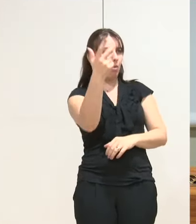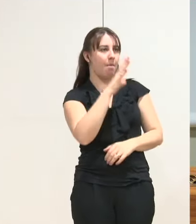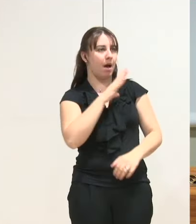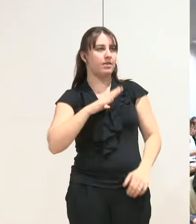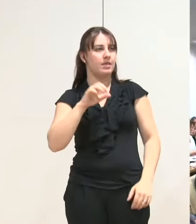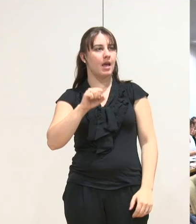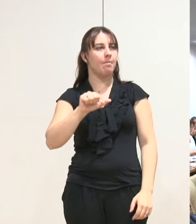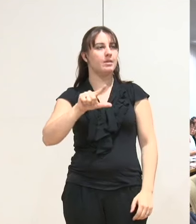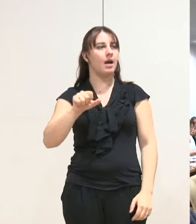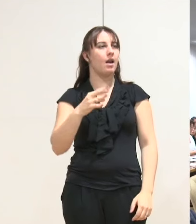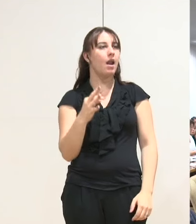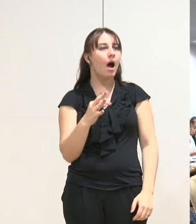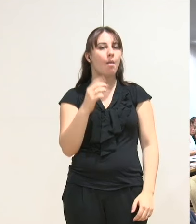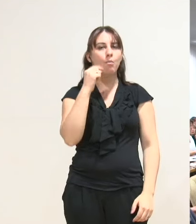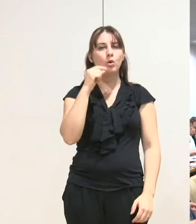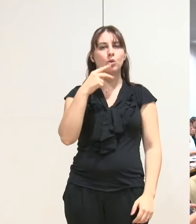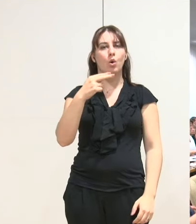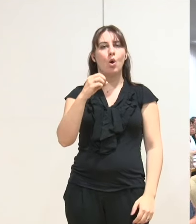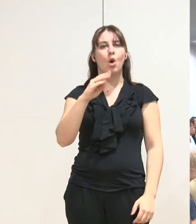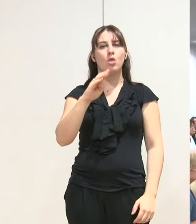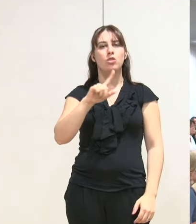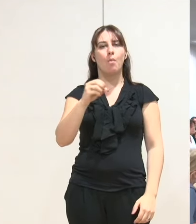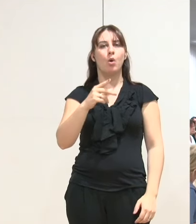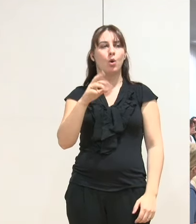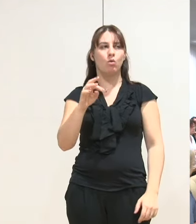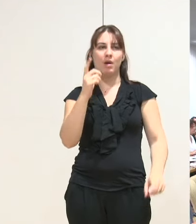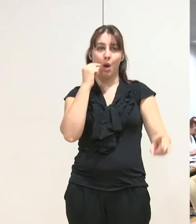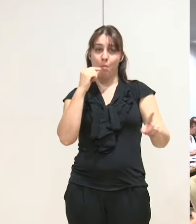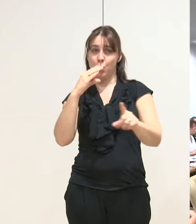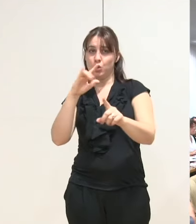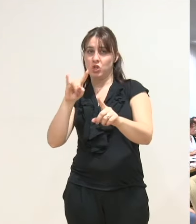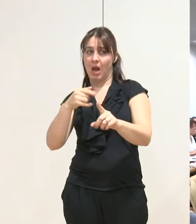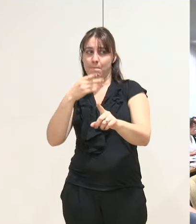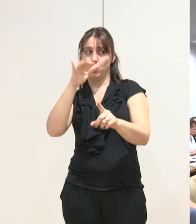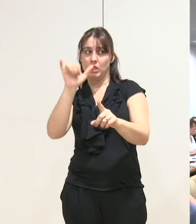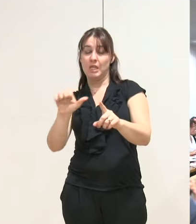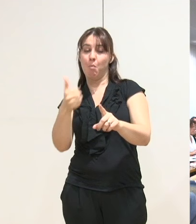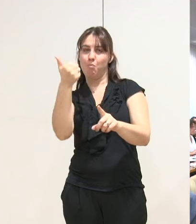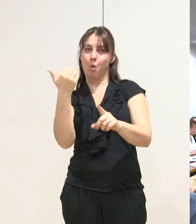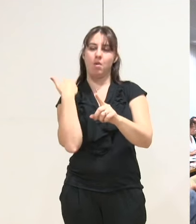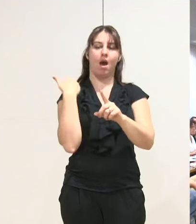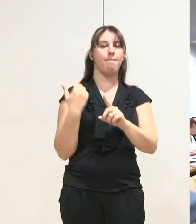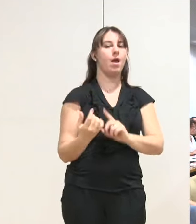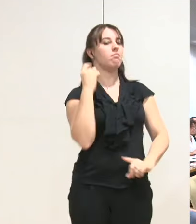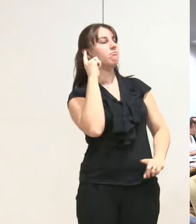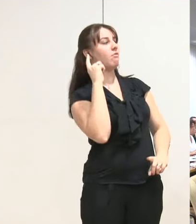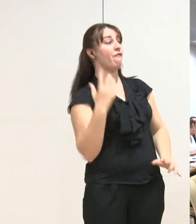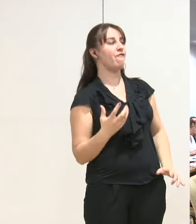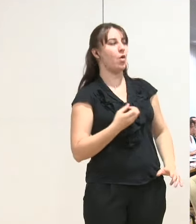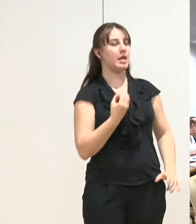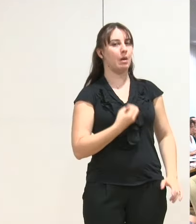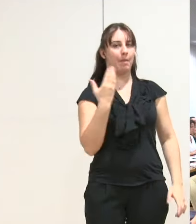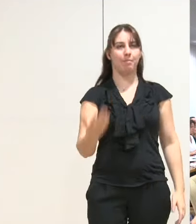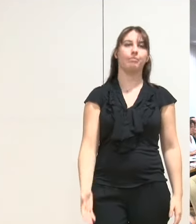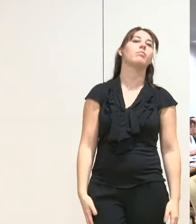Salah monsieur Noblecourt et Monsieur Bron mais monsieur Chami m'av demandé la parole auparavant oui mais de fait